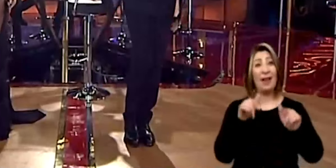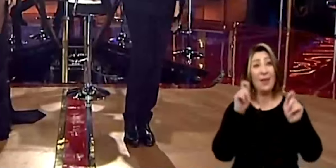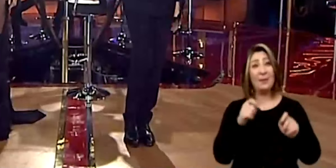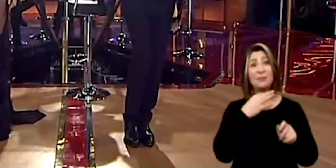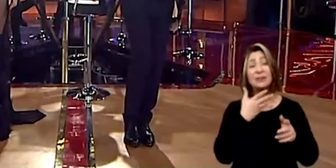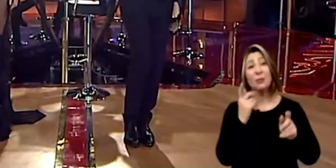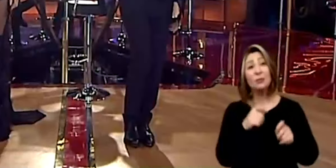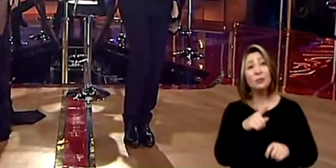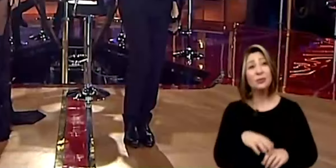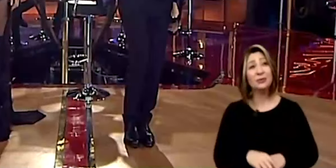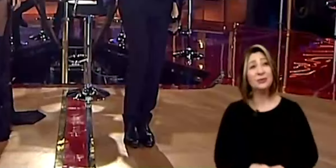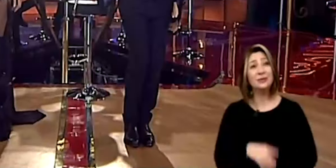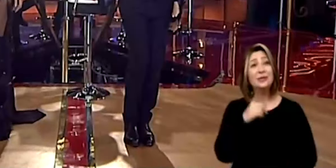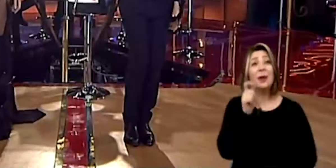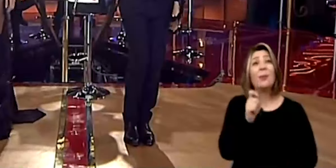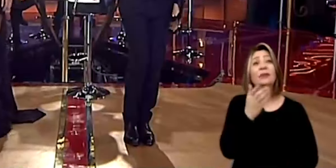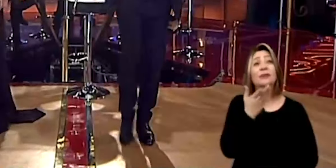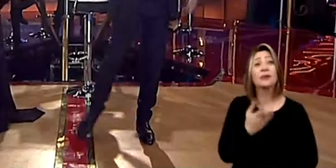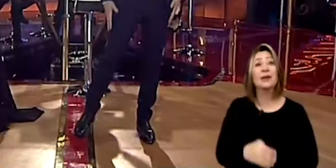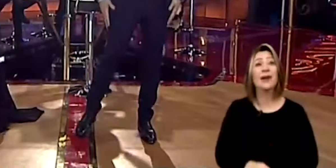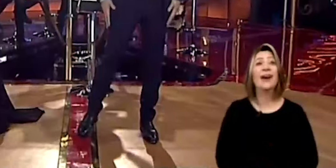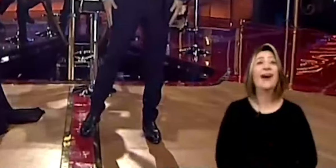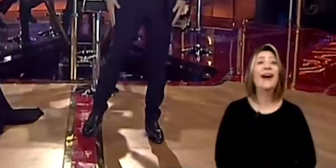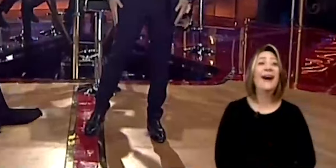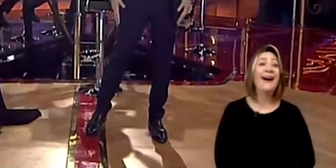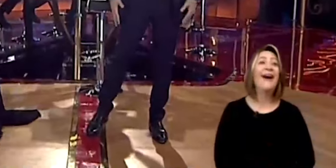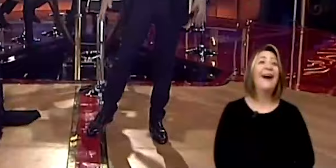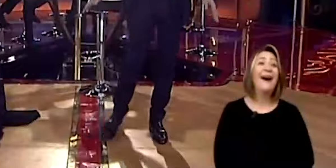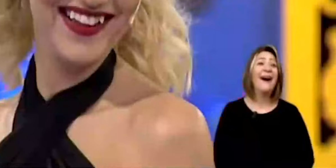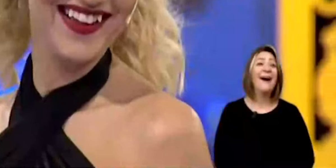Nasıl yapıyorsunuz onu? Sen yapamazsın ki. Niye?